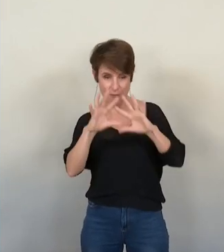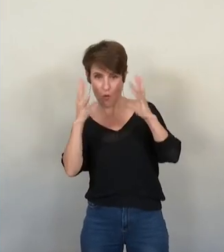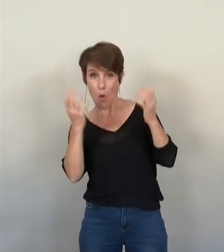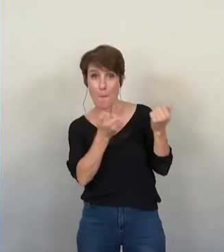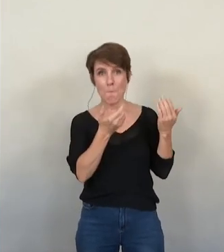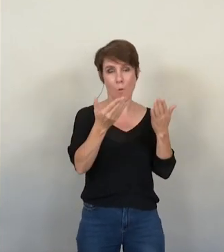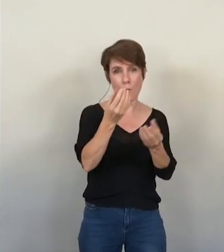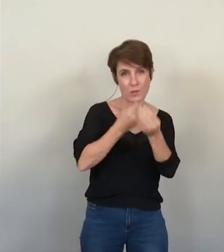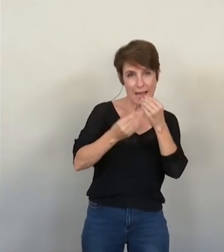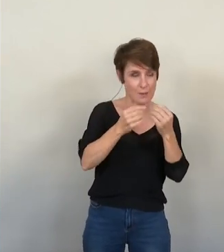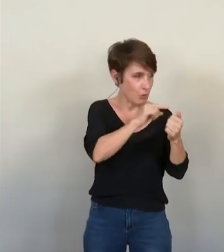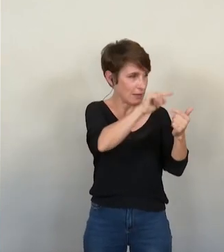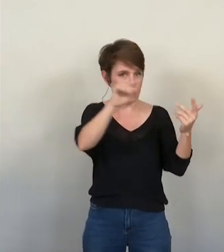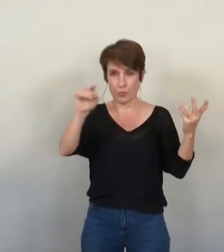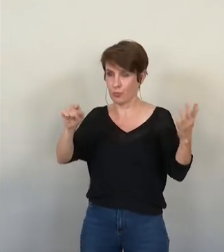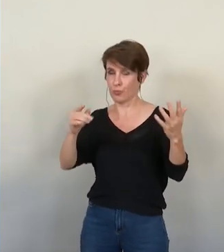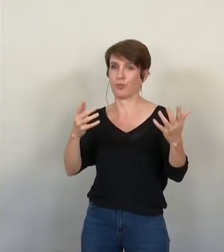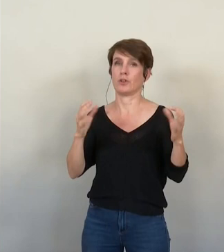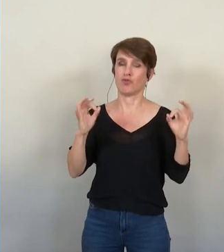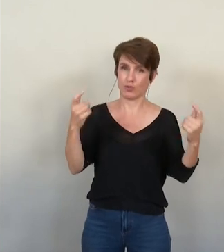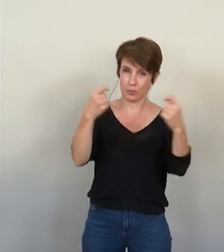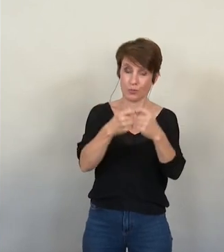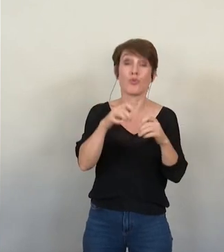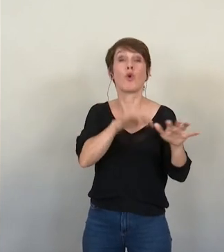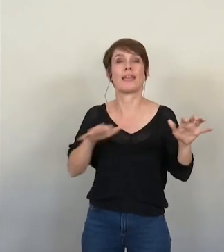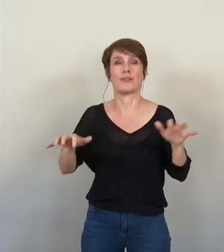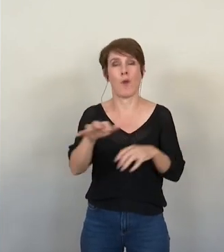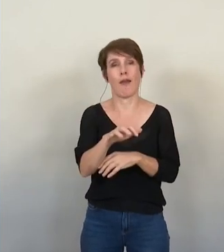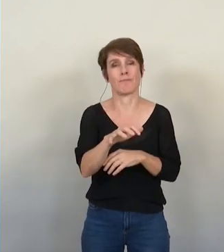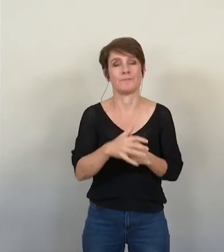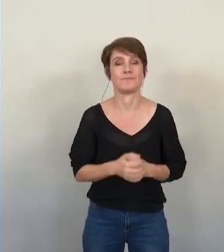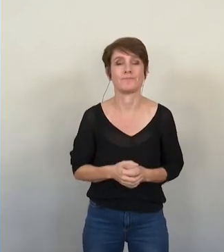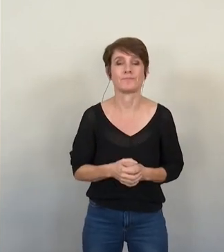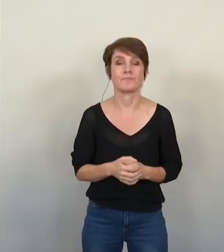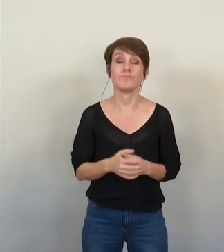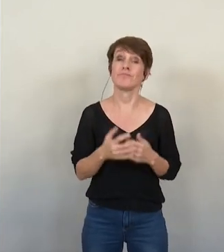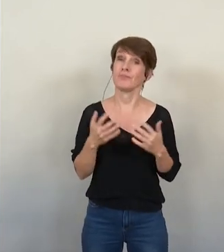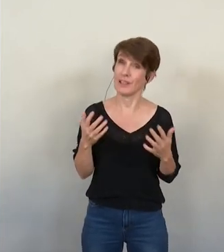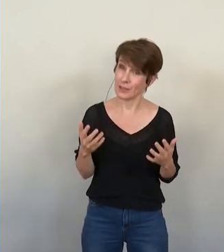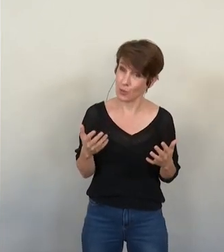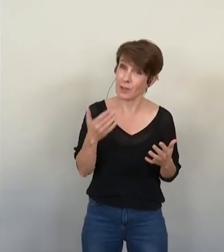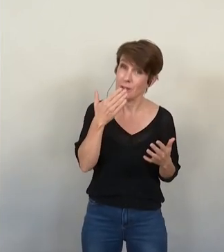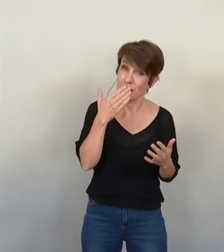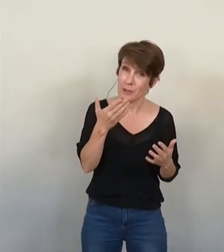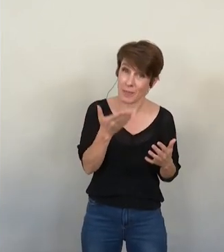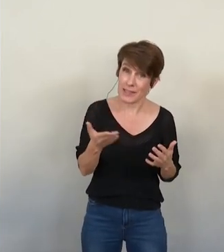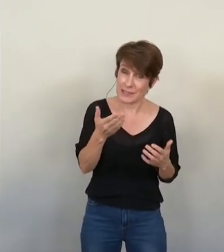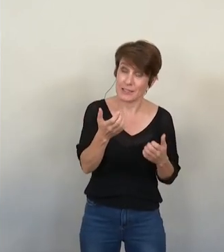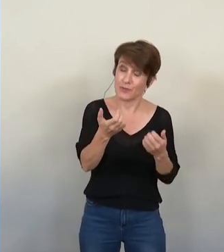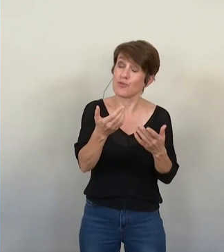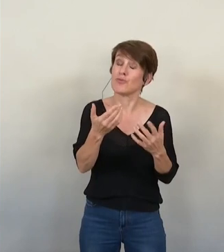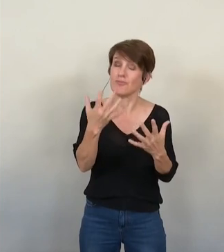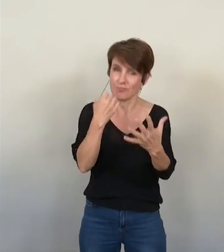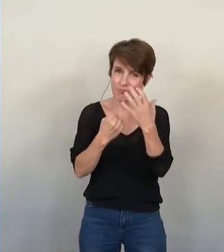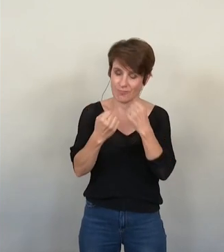soutenable pour l'ensemble du grand territoire je vous remercie d'ailleurs d'avoir mavoir fait gré d'avoir pu travailler avec d'autres avec d'autres élus hein